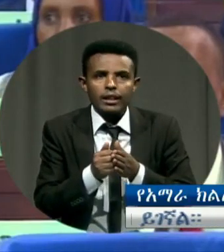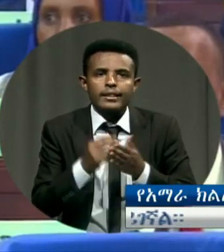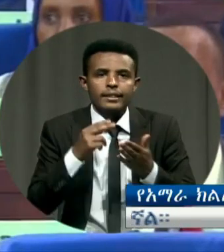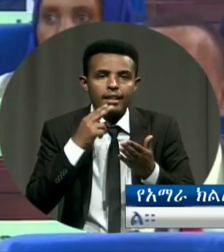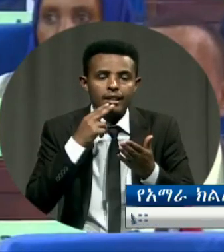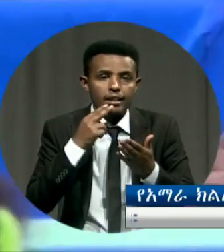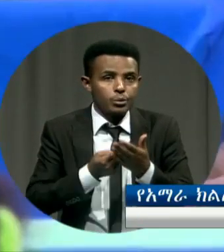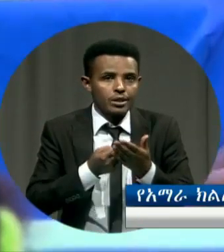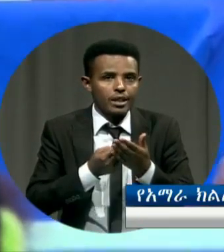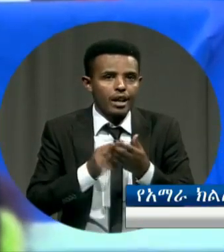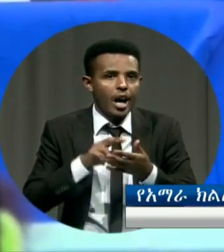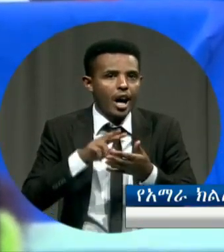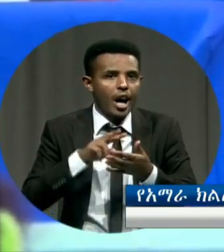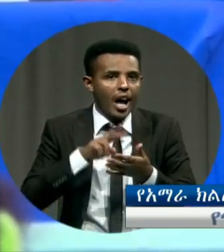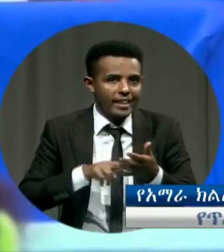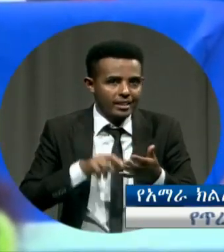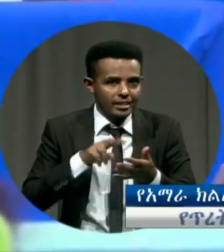አጥንተን